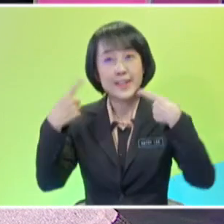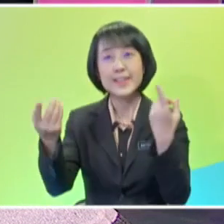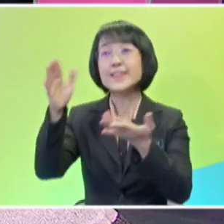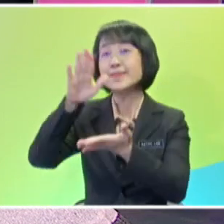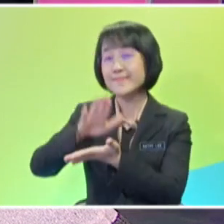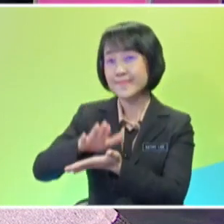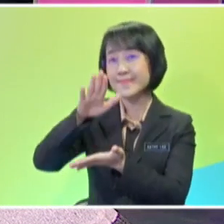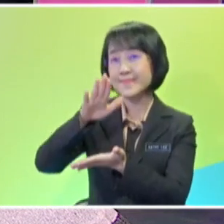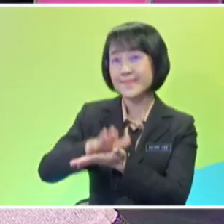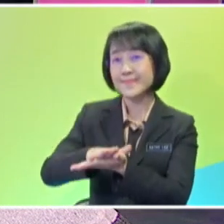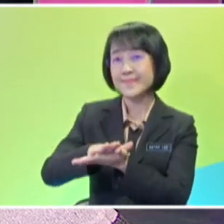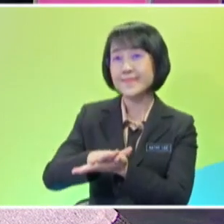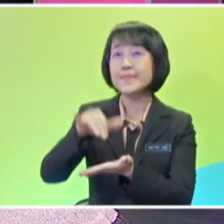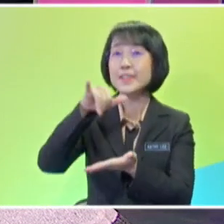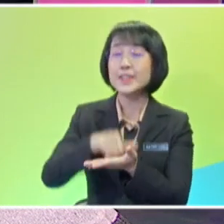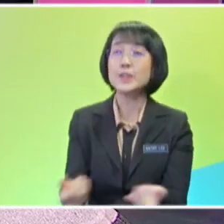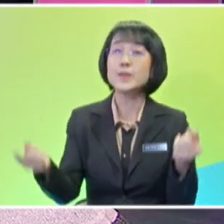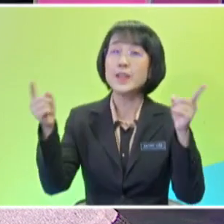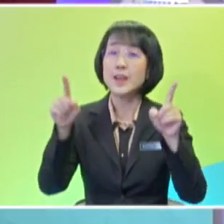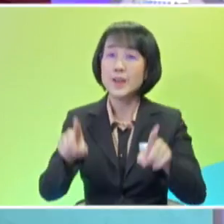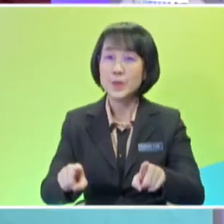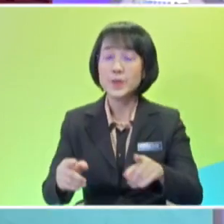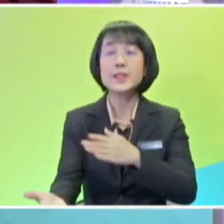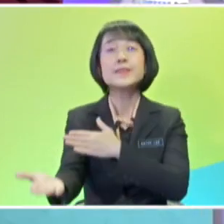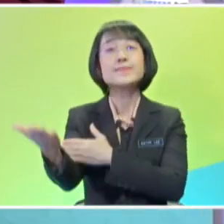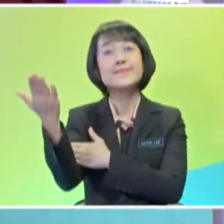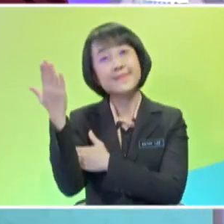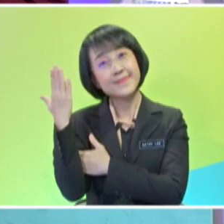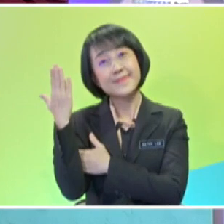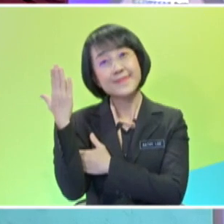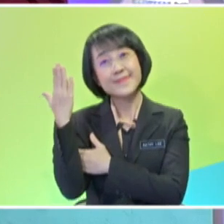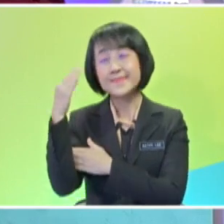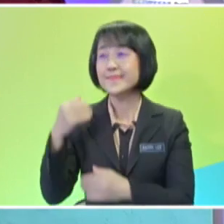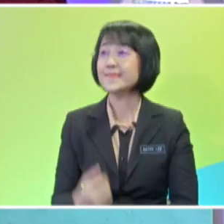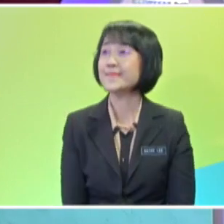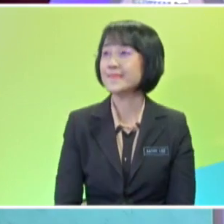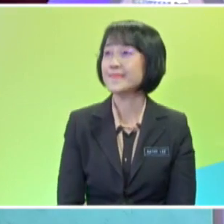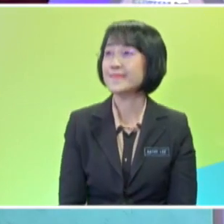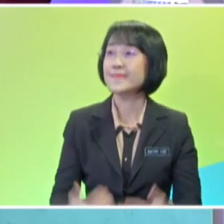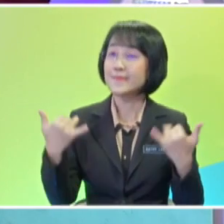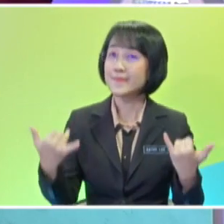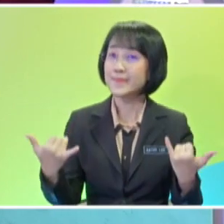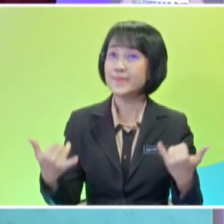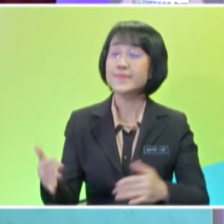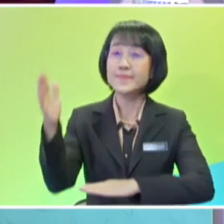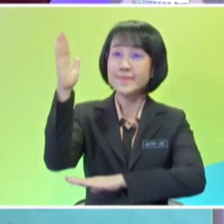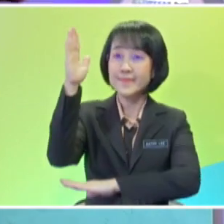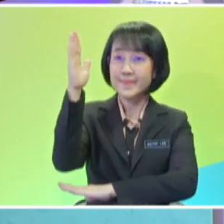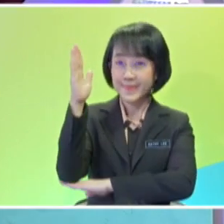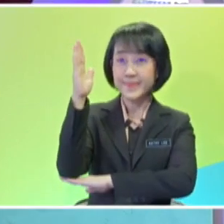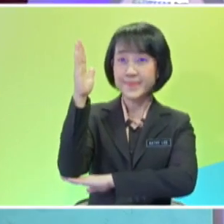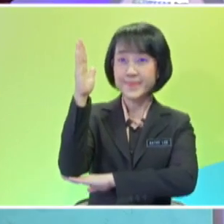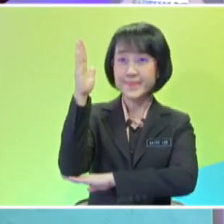berlaku pada waktu pagi oke Baik saya teruskan dengan waktu yang kedua dalam sehari